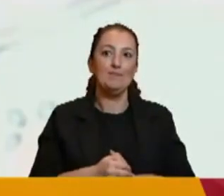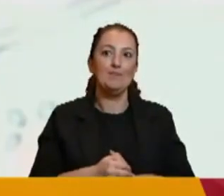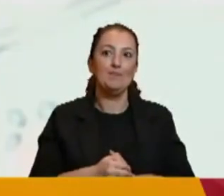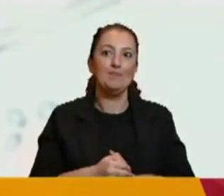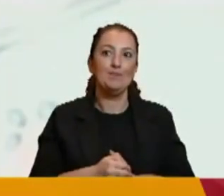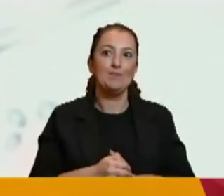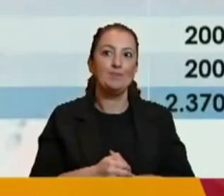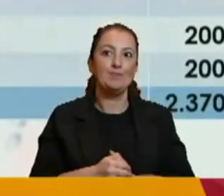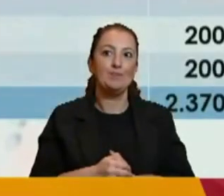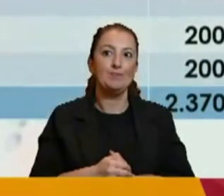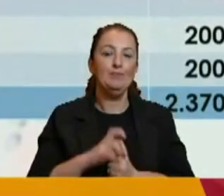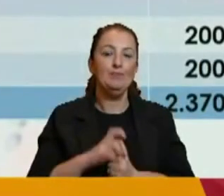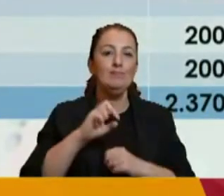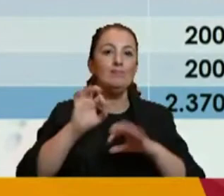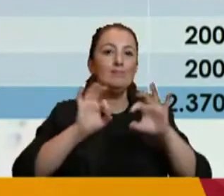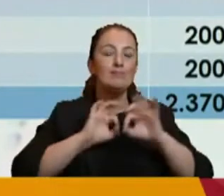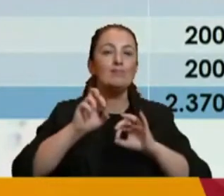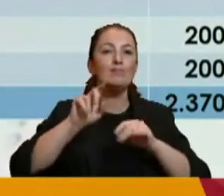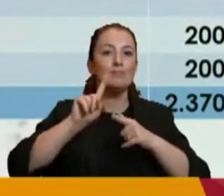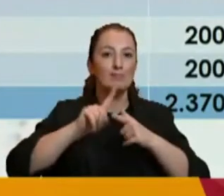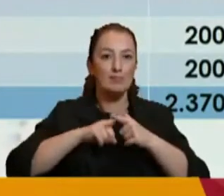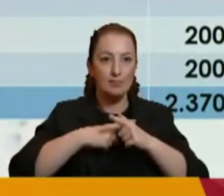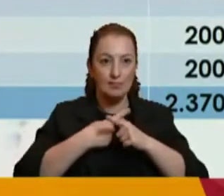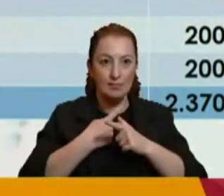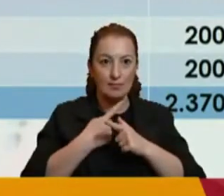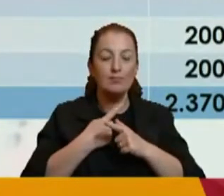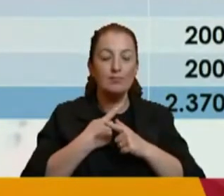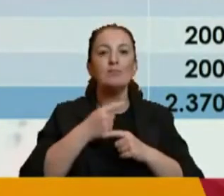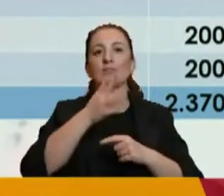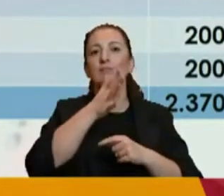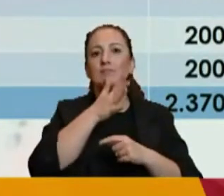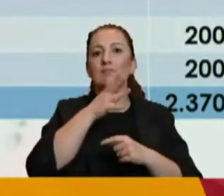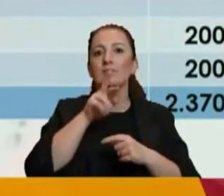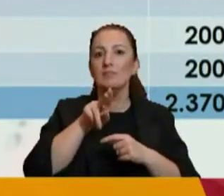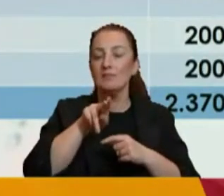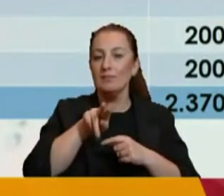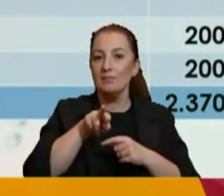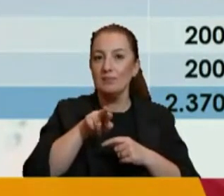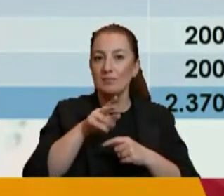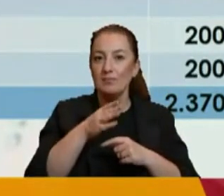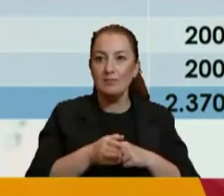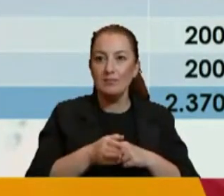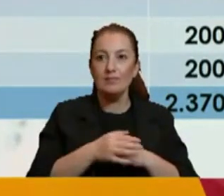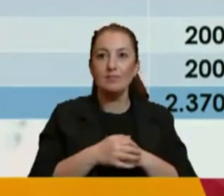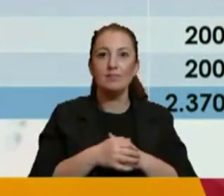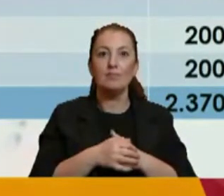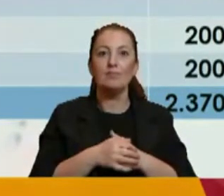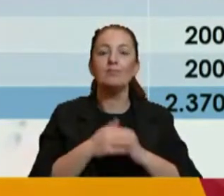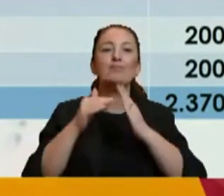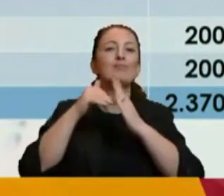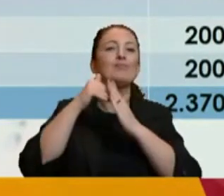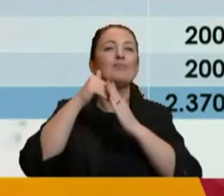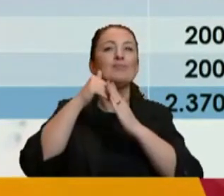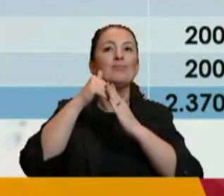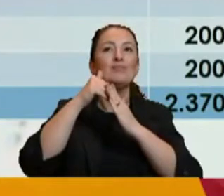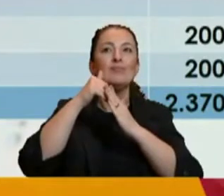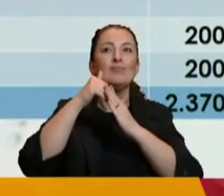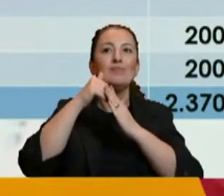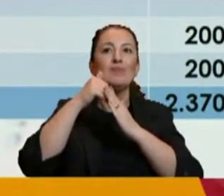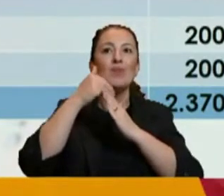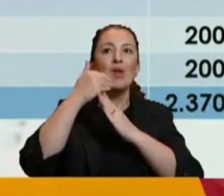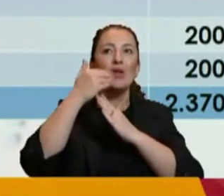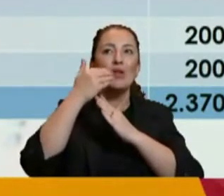bu planlanan projelerimiz bildiğiniz gibi dış Kredi ile